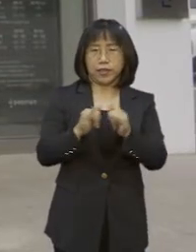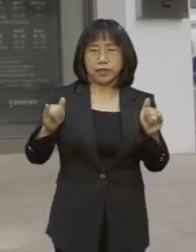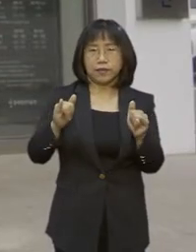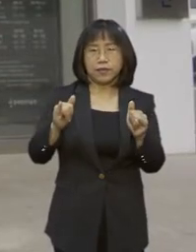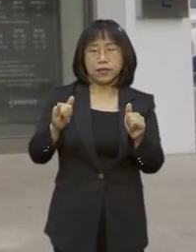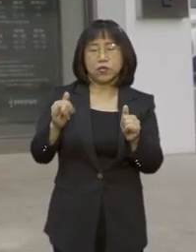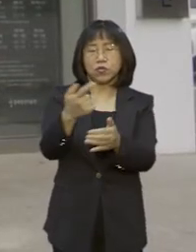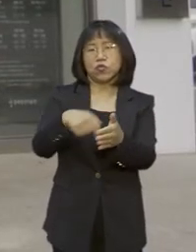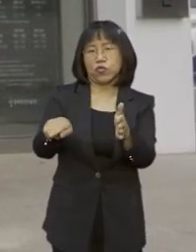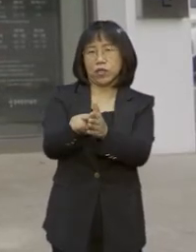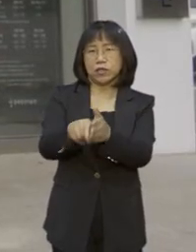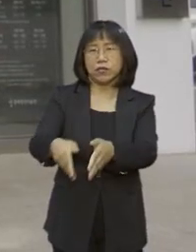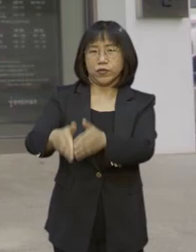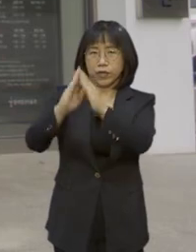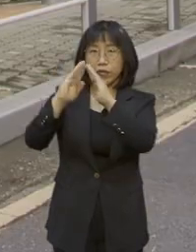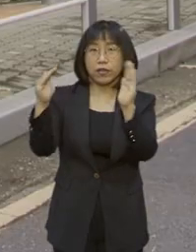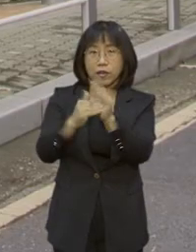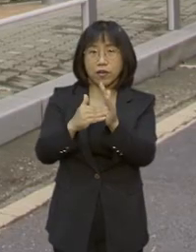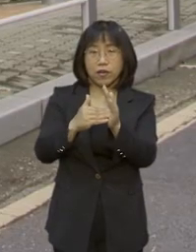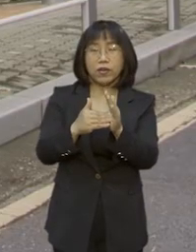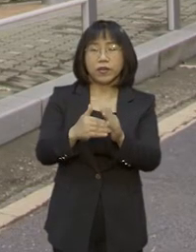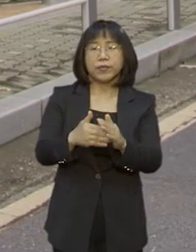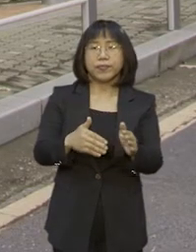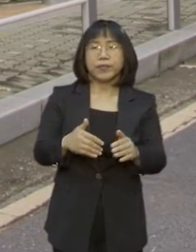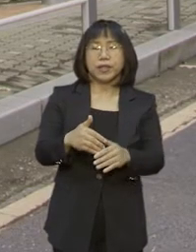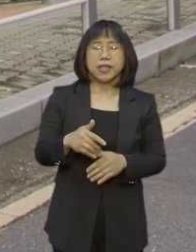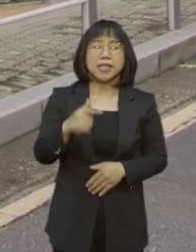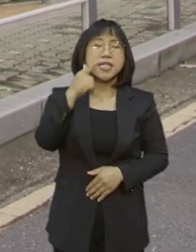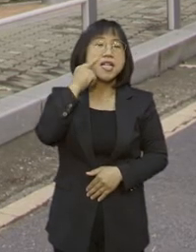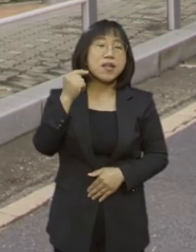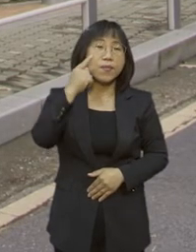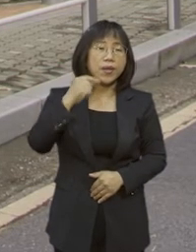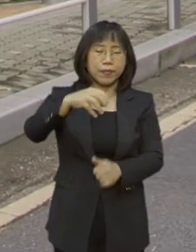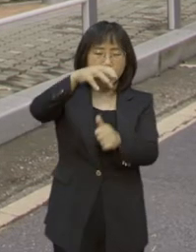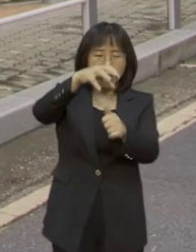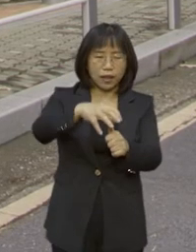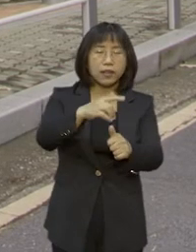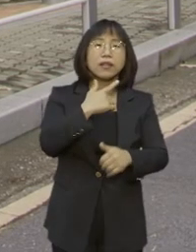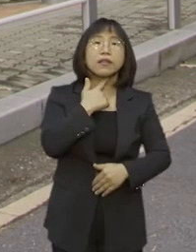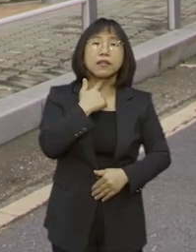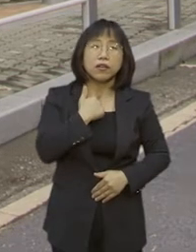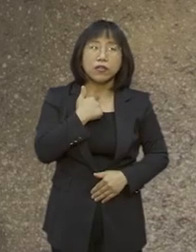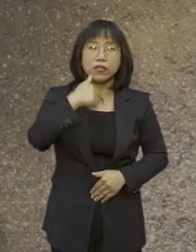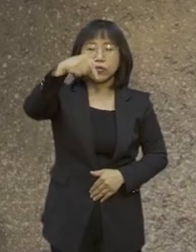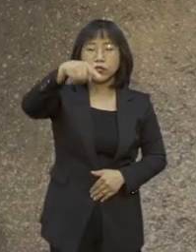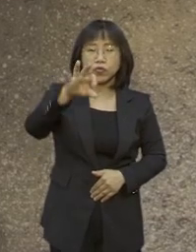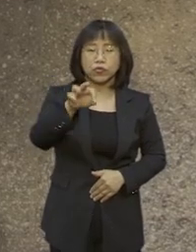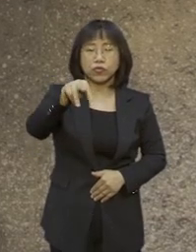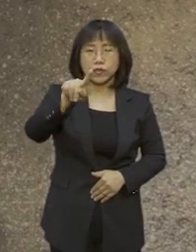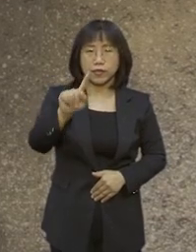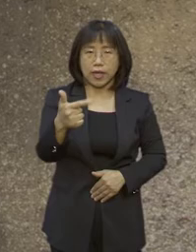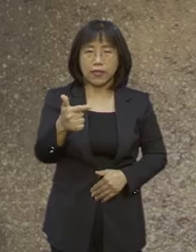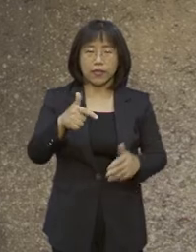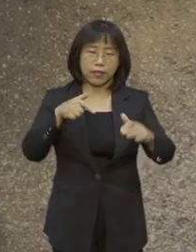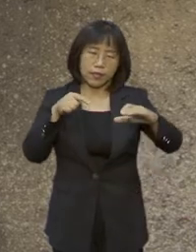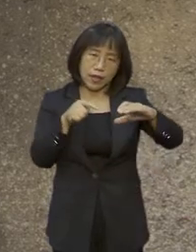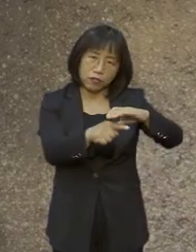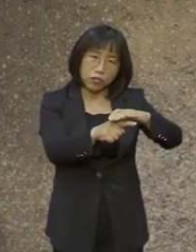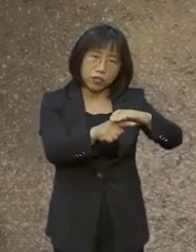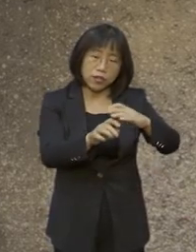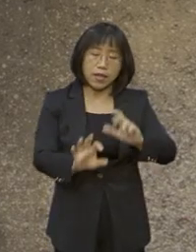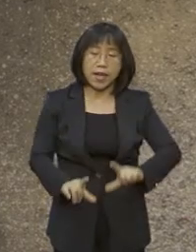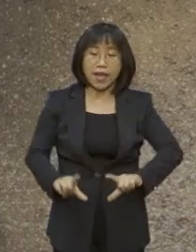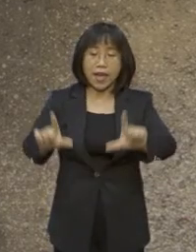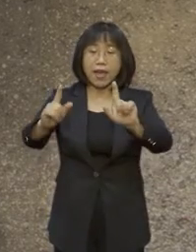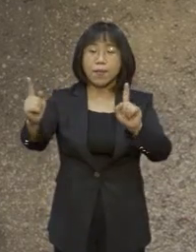강서구의 대표 미술관인 겸재정선미술관. 일제강점기 역사의 현장을 볼 수 있는 궁산 땅굴.